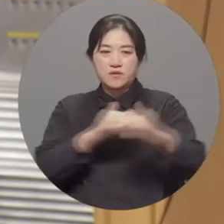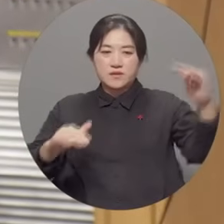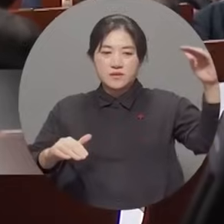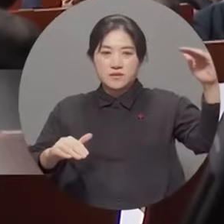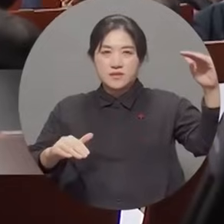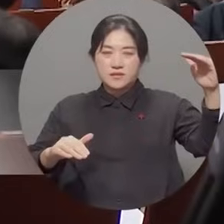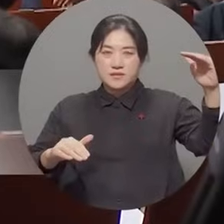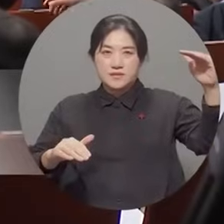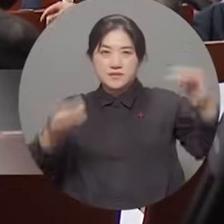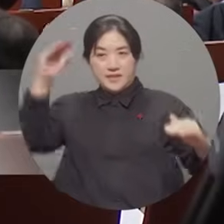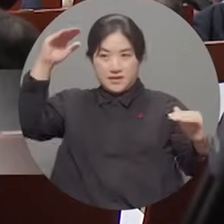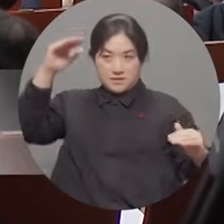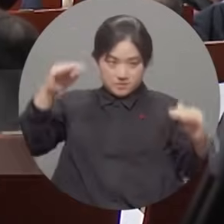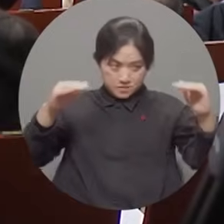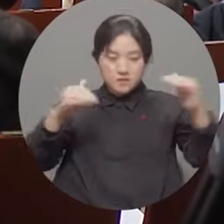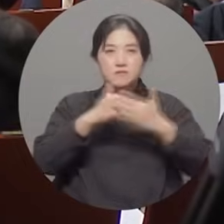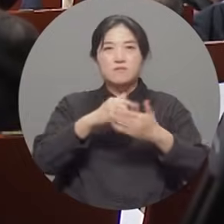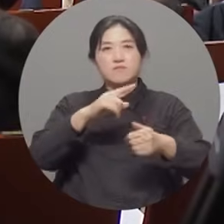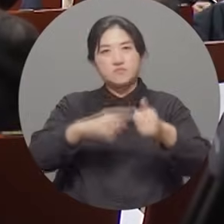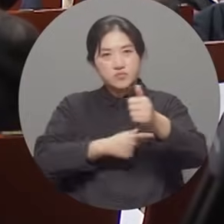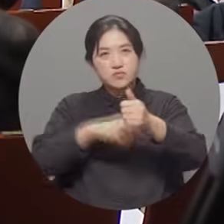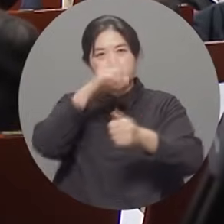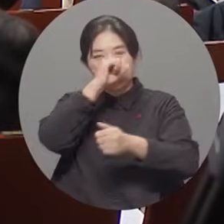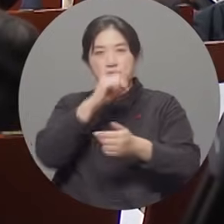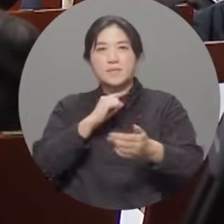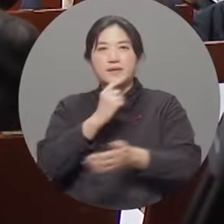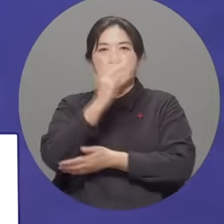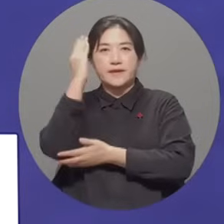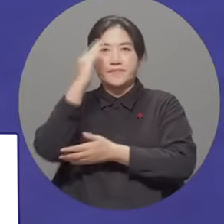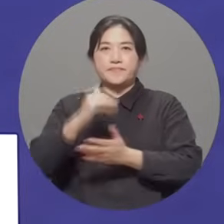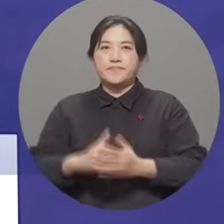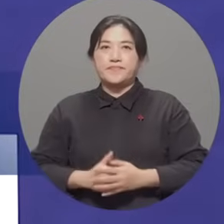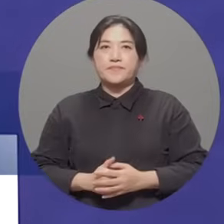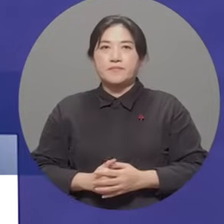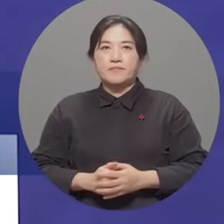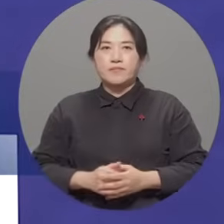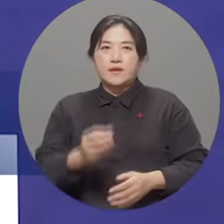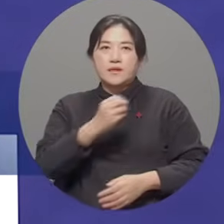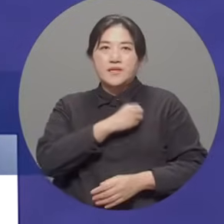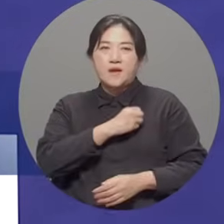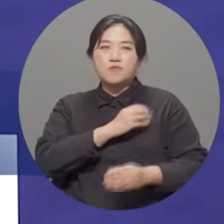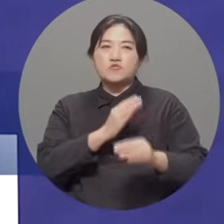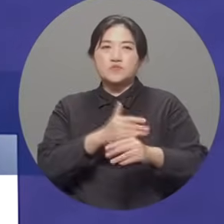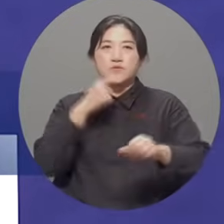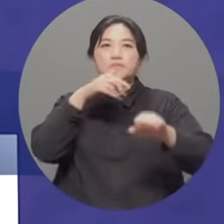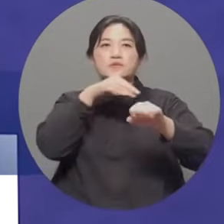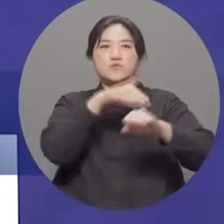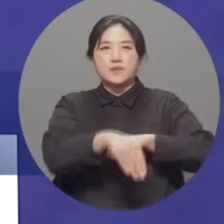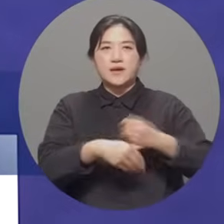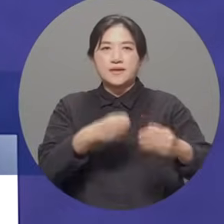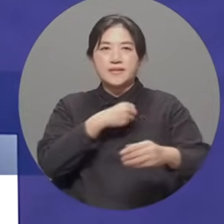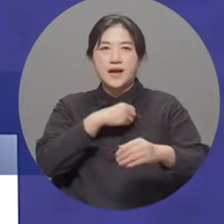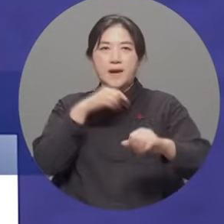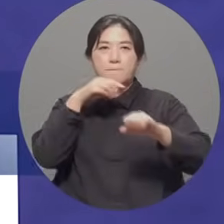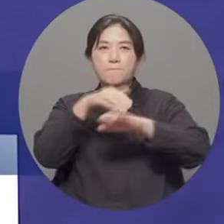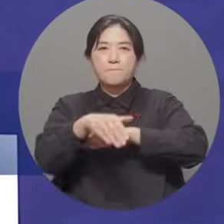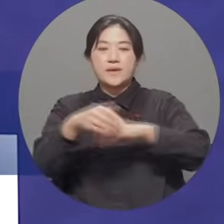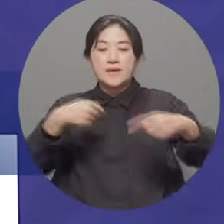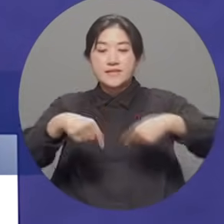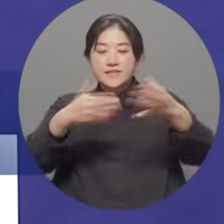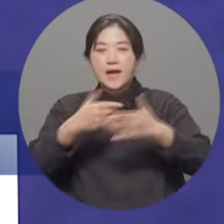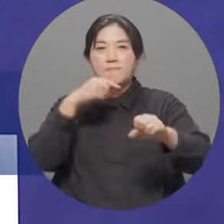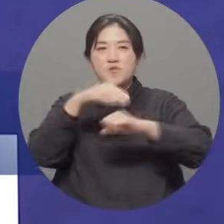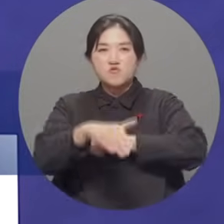것이 더 자연스러운 흐름이라는 명분을 내세웠습니다. 당원 민주주의, 당 민주화라는